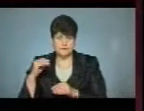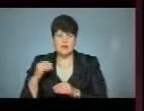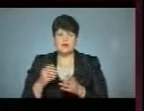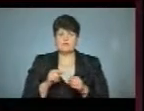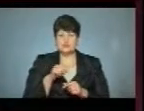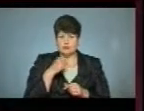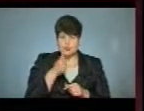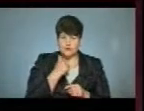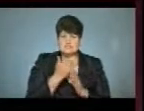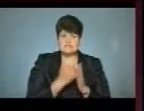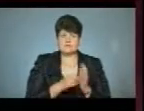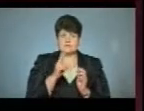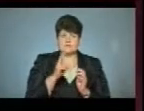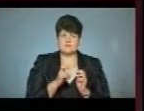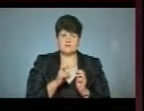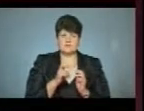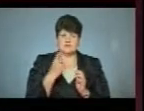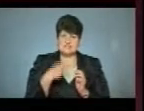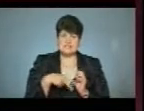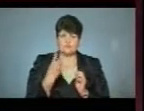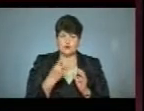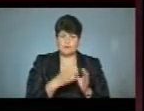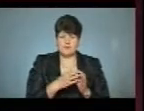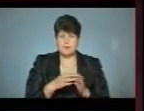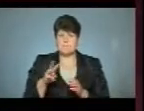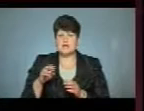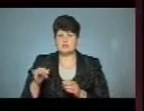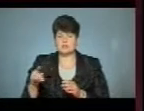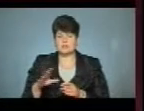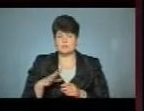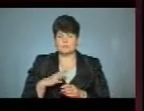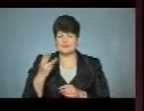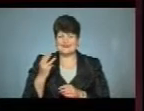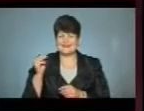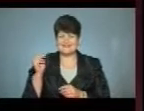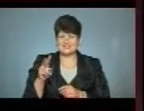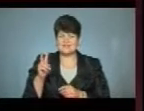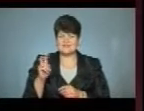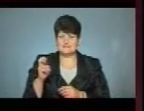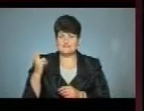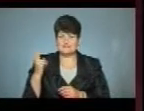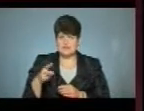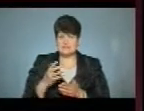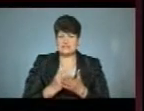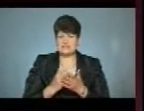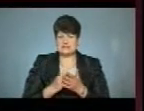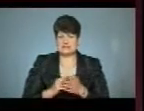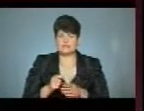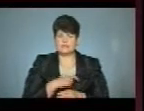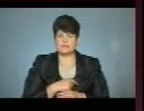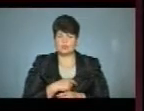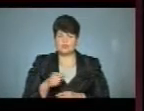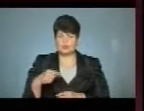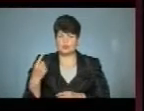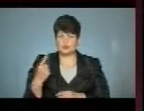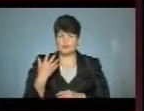за списком із 22 партій. По мажоритарних списках балотувалися 3220 кандидатів у депутати. На